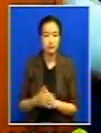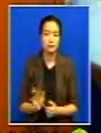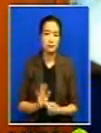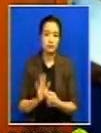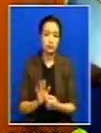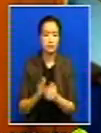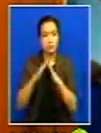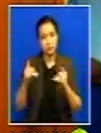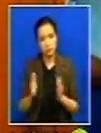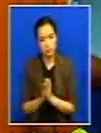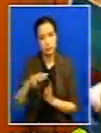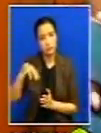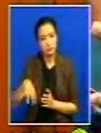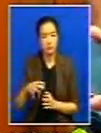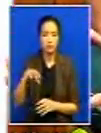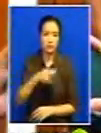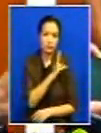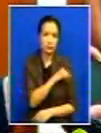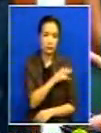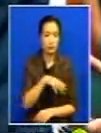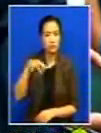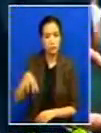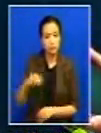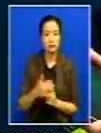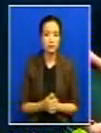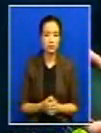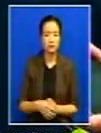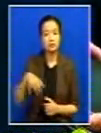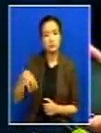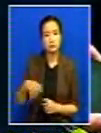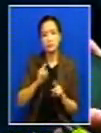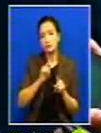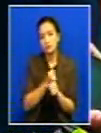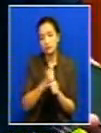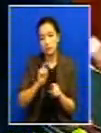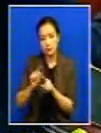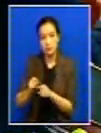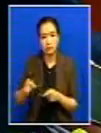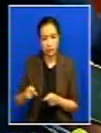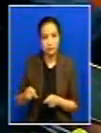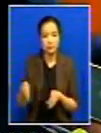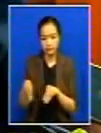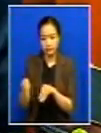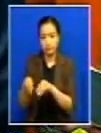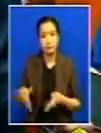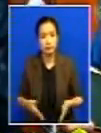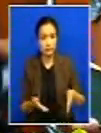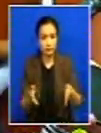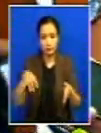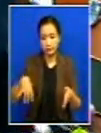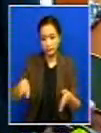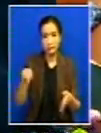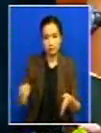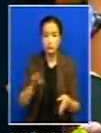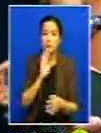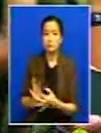นตัววัดตัวโรงพยาบาลนะคะหรือว่าสถานประกอบการต่างๆที่อยู่ริมน้ำซึ่งมันไม่หลากหลายเท่าเนี่ยค่ะแน่นอน